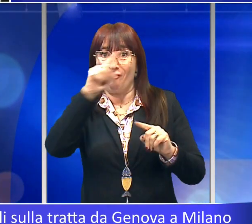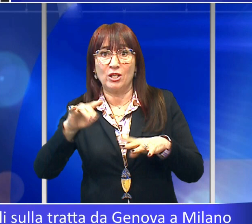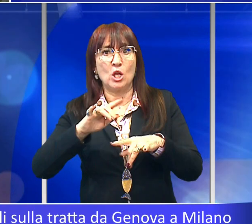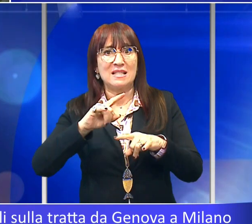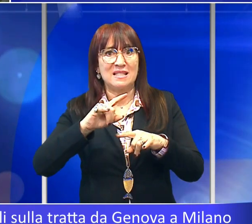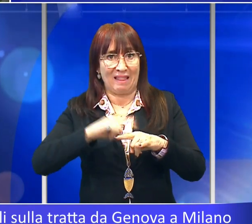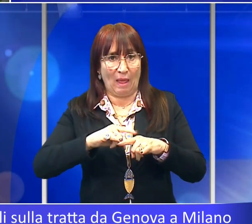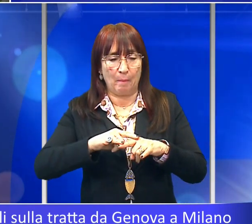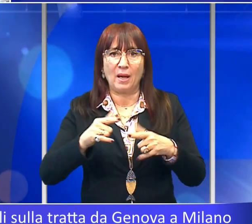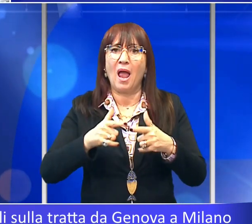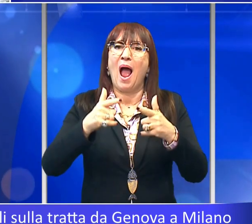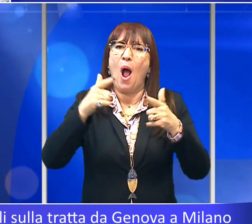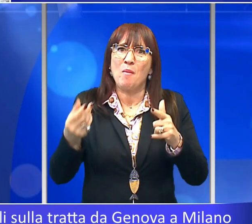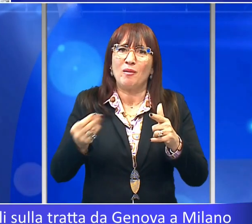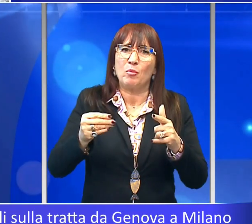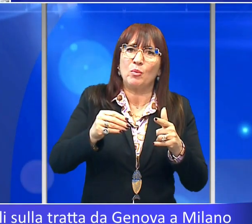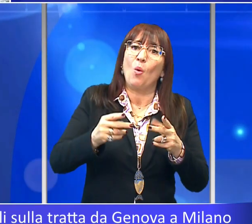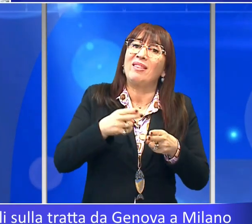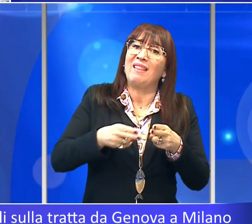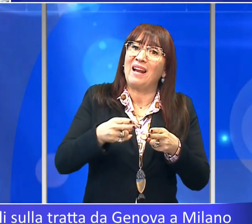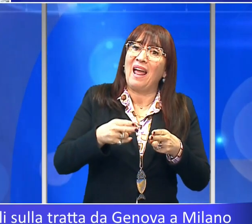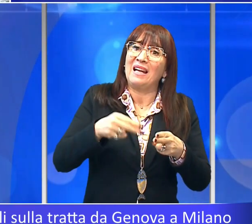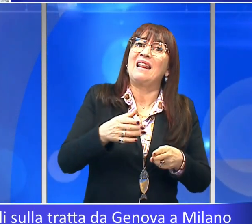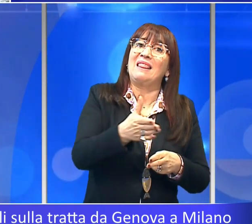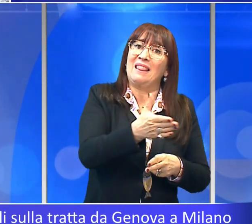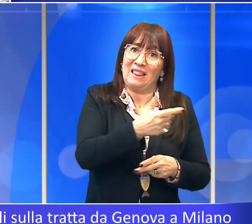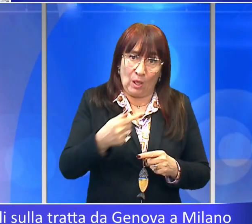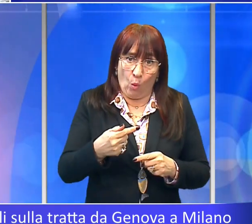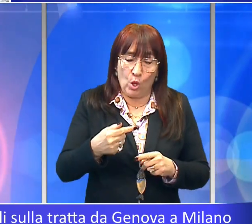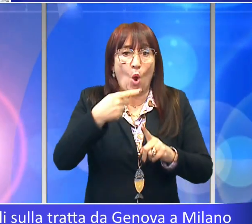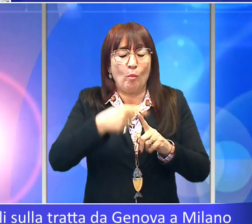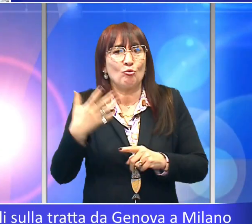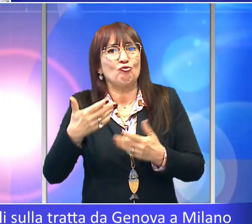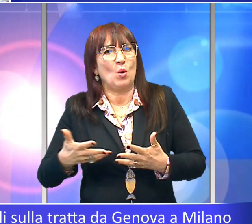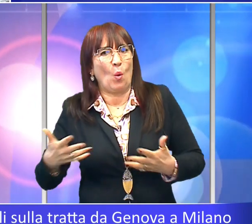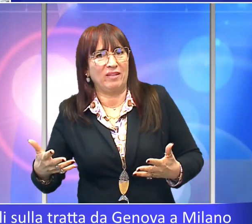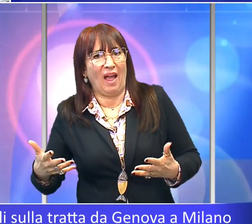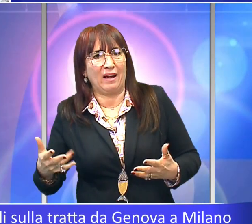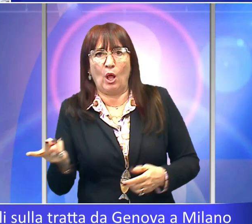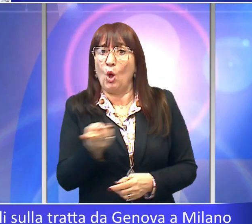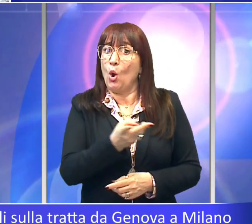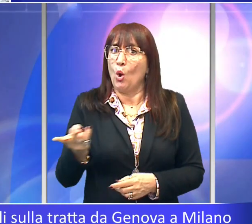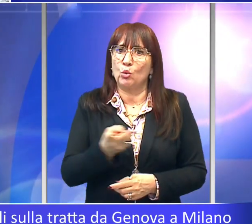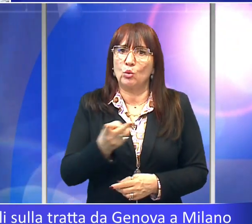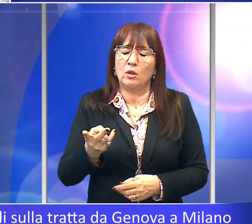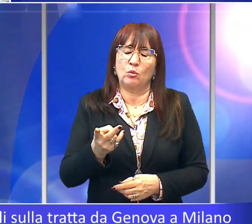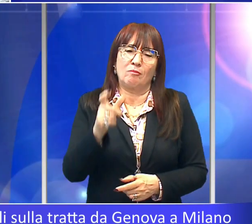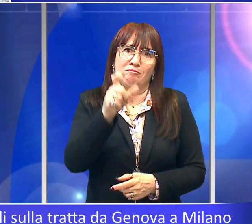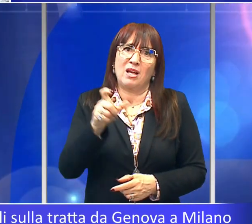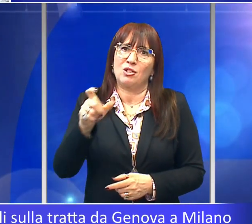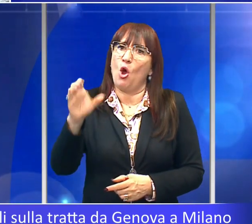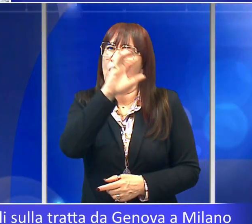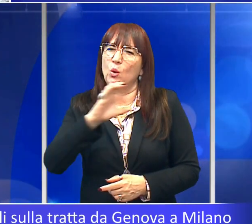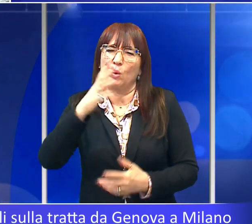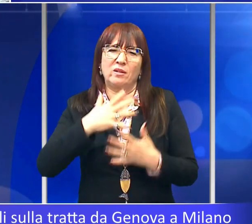aumenterà anche il numero di treni per il Tiguglio e per le Cinque Terre, due tra le mete preferite